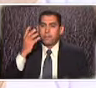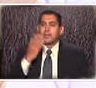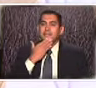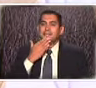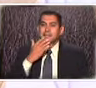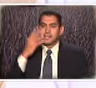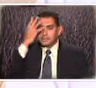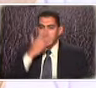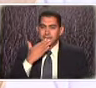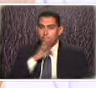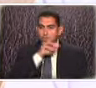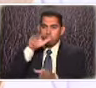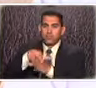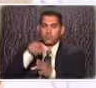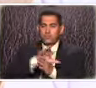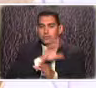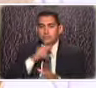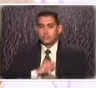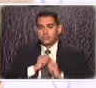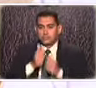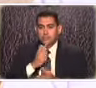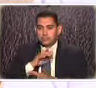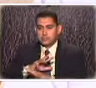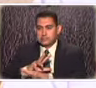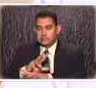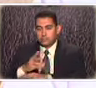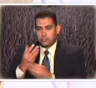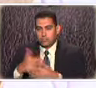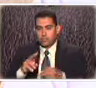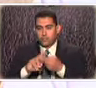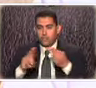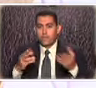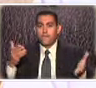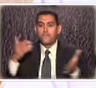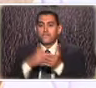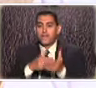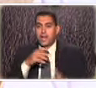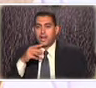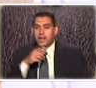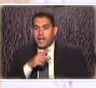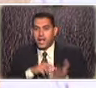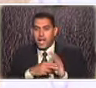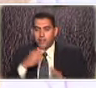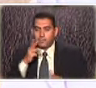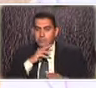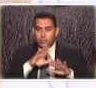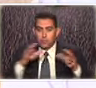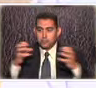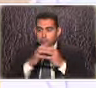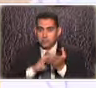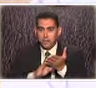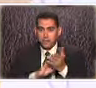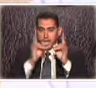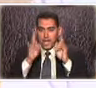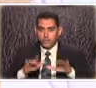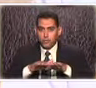الافارقه السود الموجودين وحاول ان يقنعهم حتى استطاع ما النتيجه التي جناها استقرار في بلده